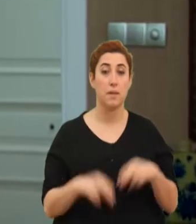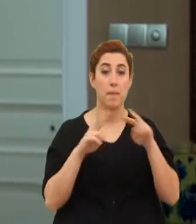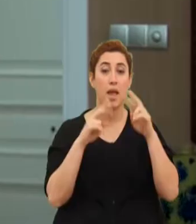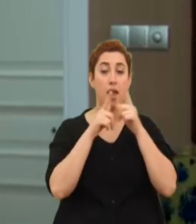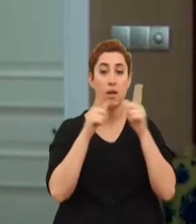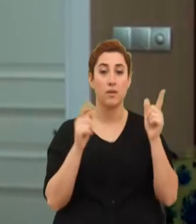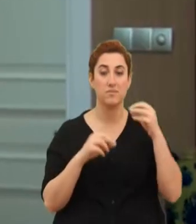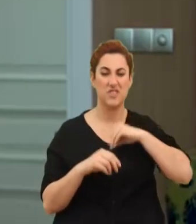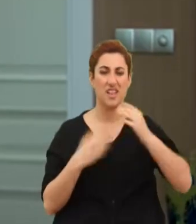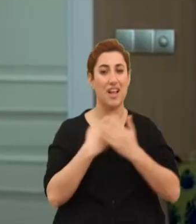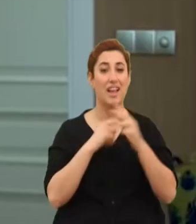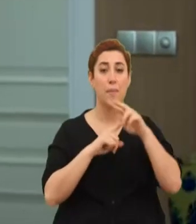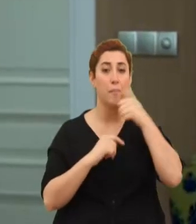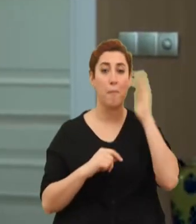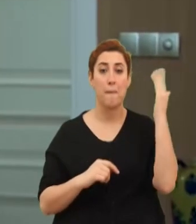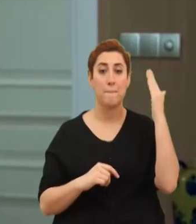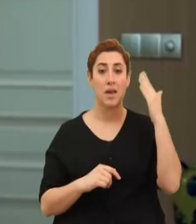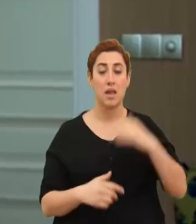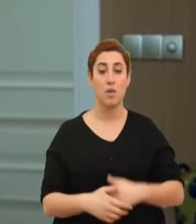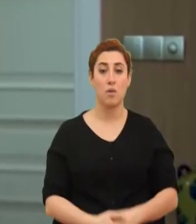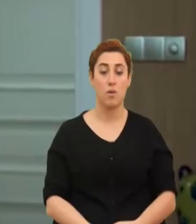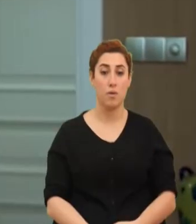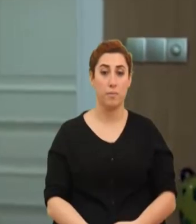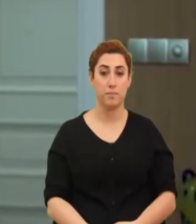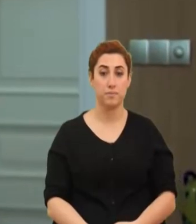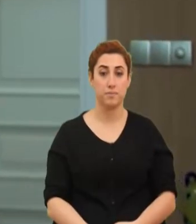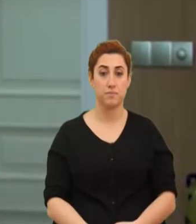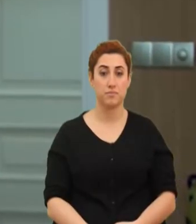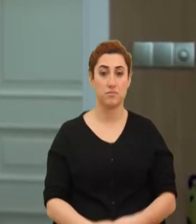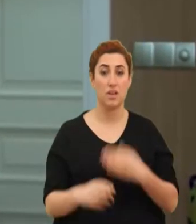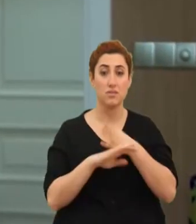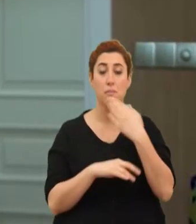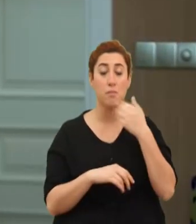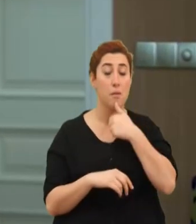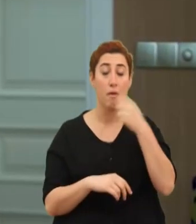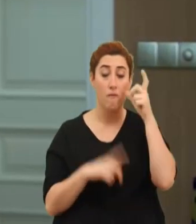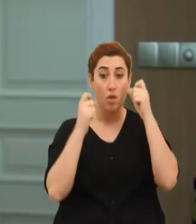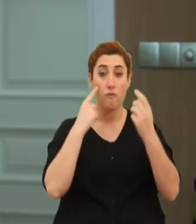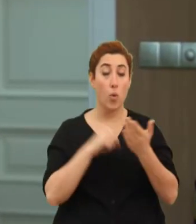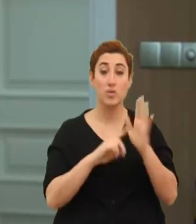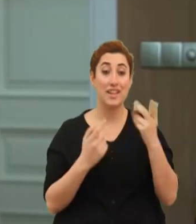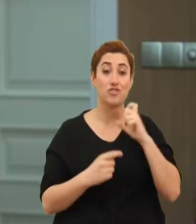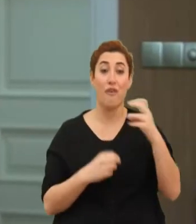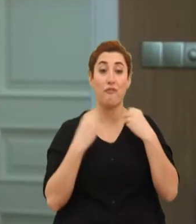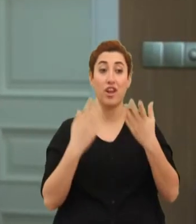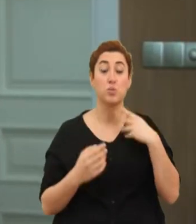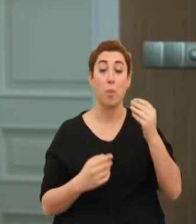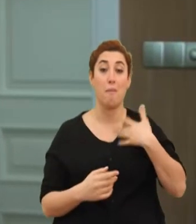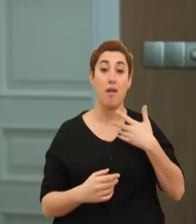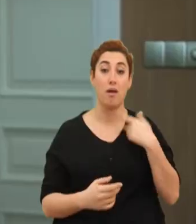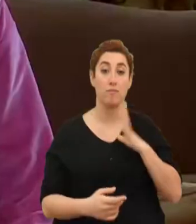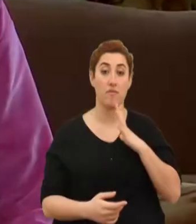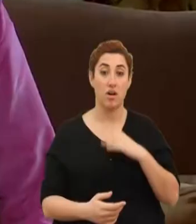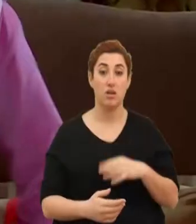Meryem! Allah! Kemal babam geliyor. Asıl babam bu fotoğrafı görünce nasıl bir tepki verecek çok